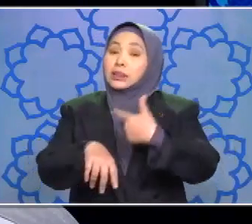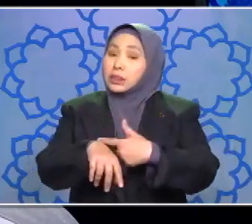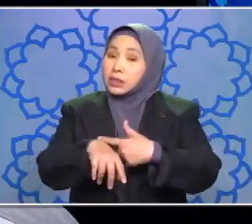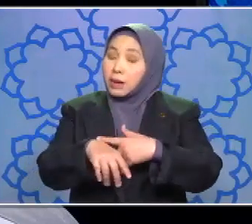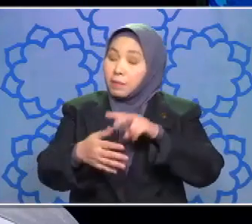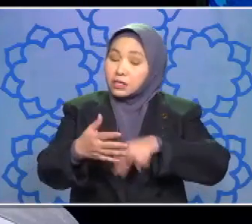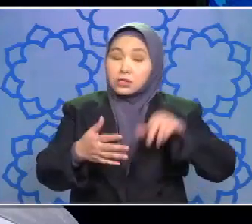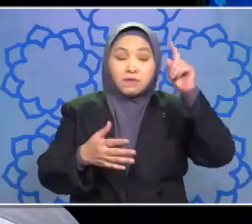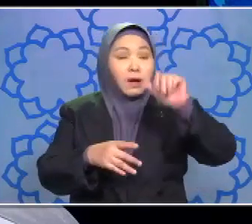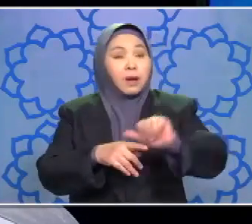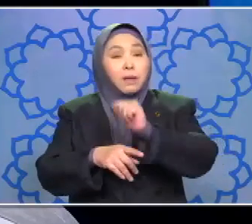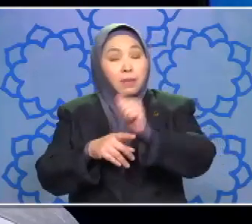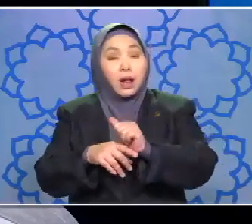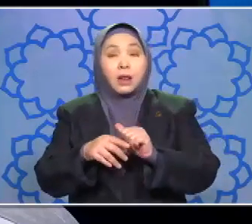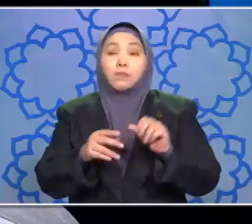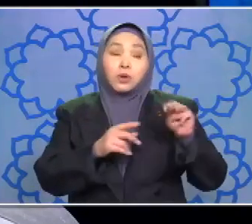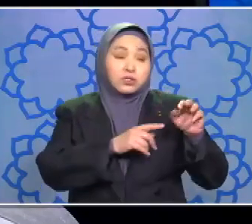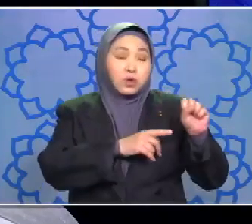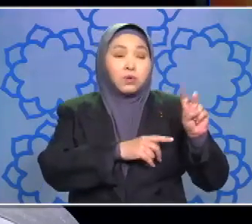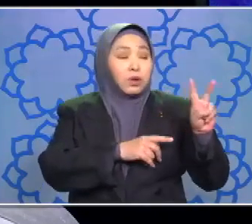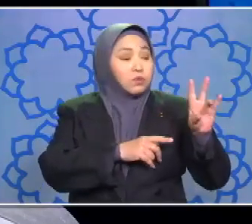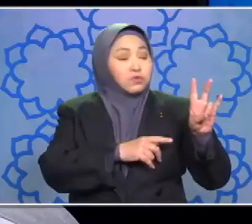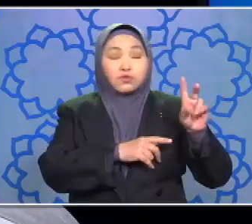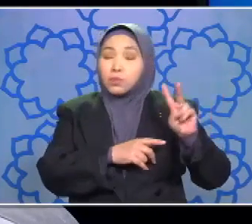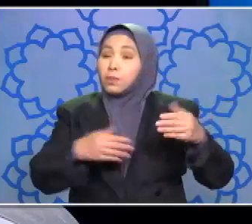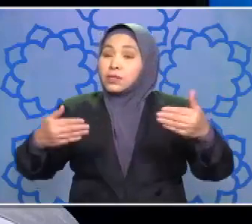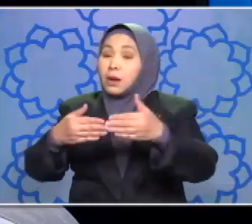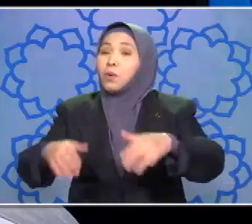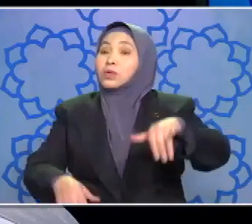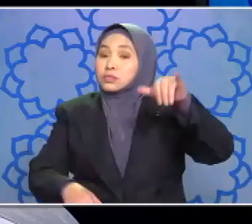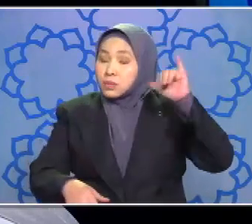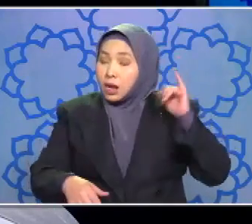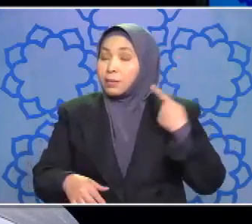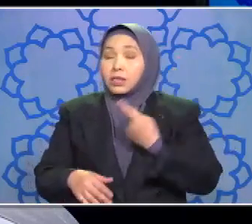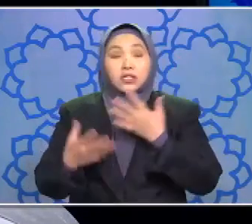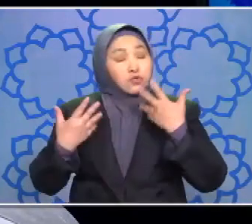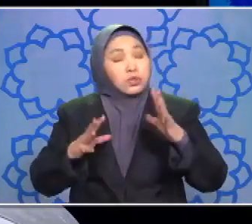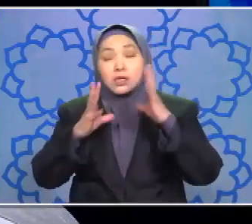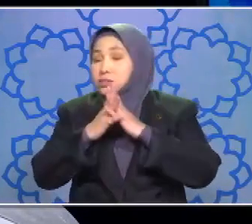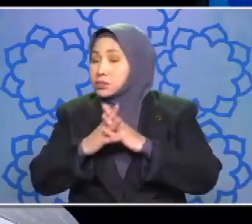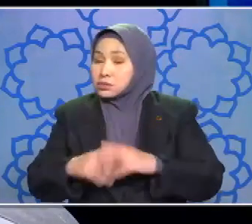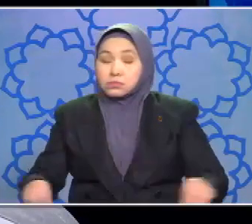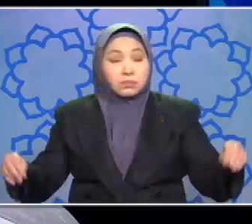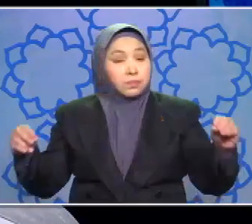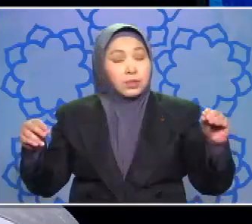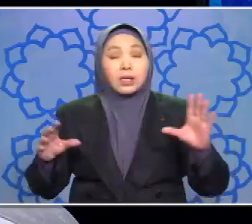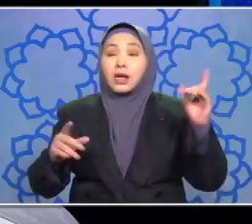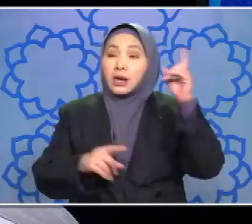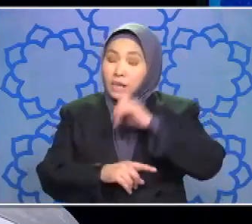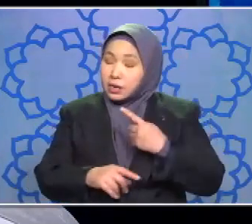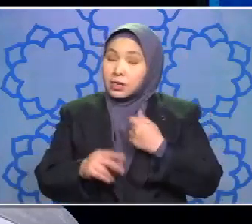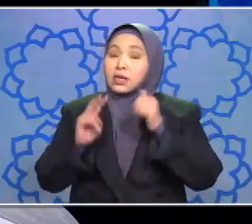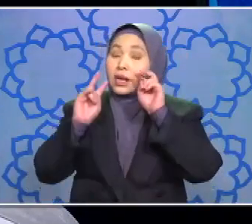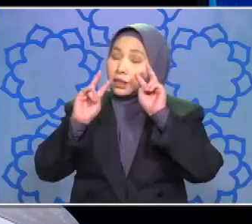halaman 272, menyambung kepada halaman semalam. Kita sudah pun selesai dan alhamdulillah pada hari ini kita ingin